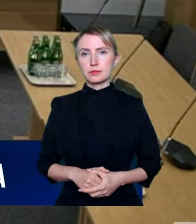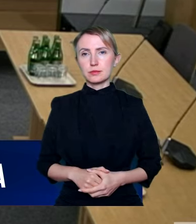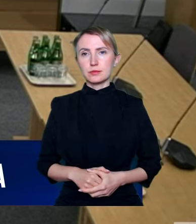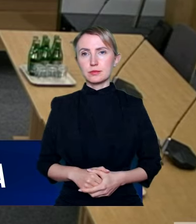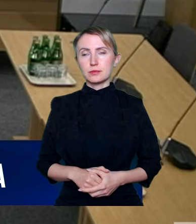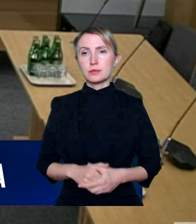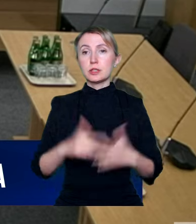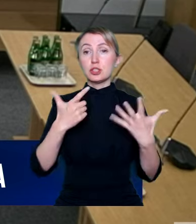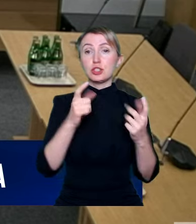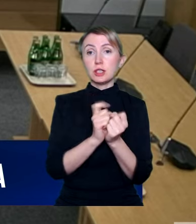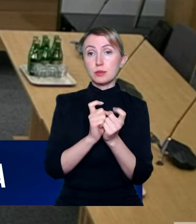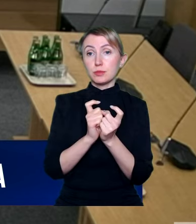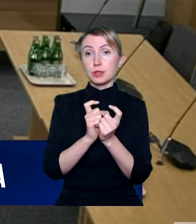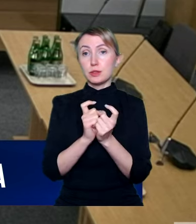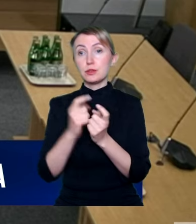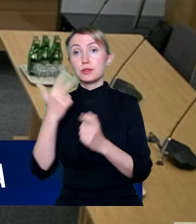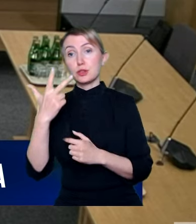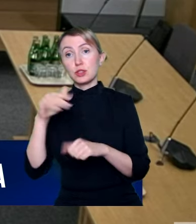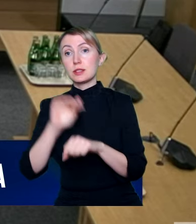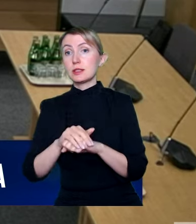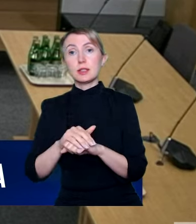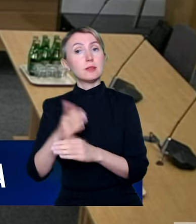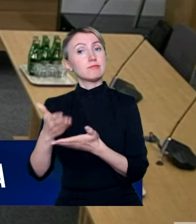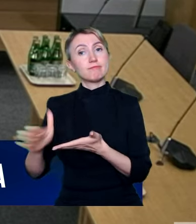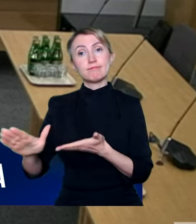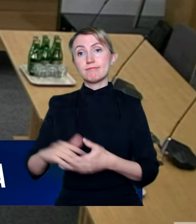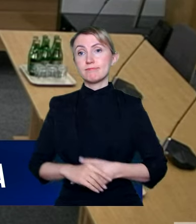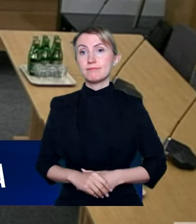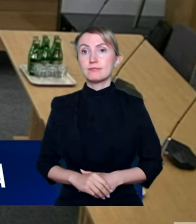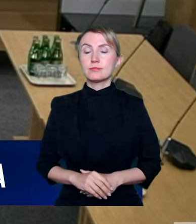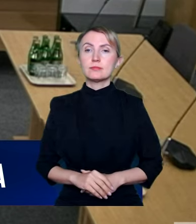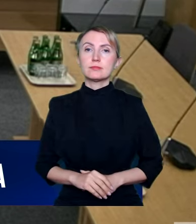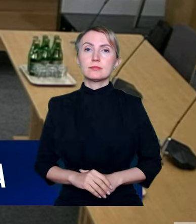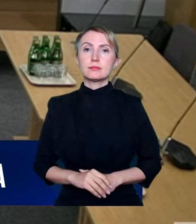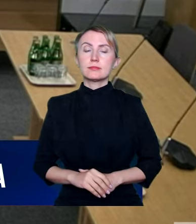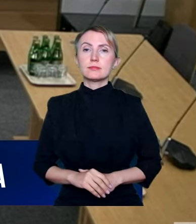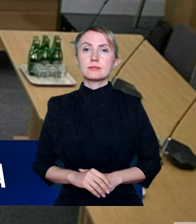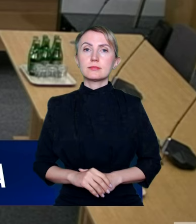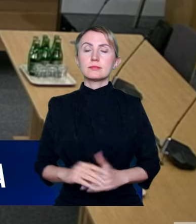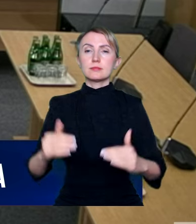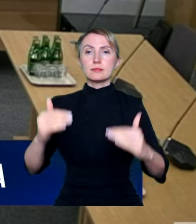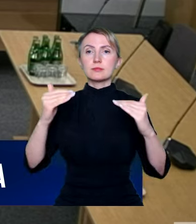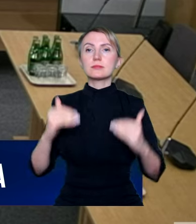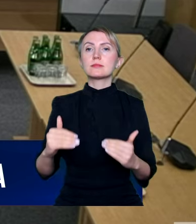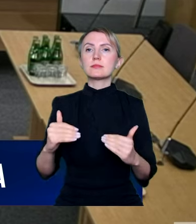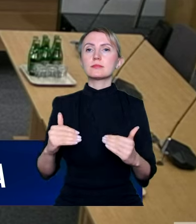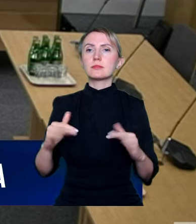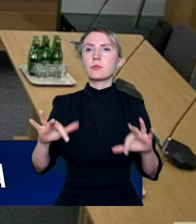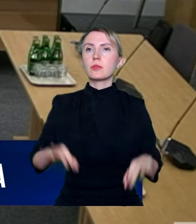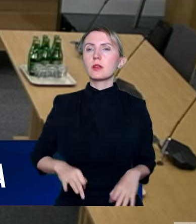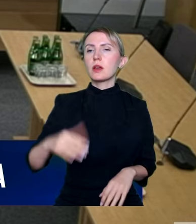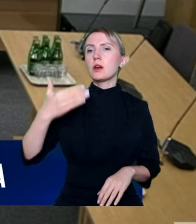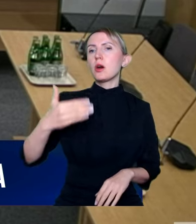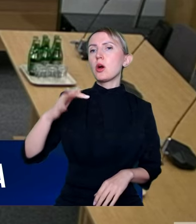7 przeciw, 3 za. Wniosek nie uzyskał większości. Bardzo proszę, kto jest za kandydaturą pana